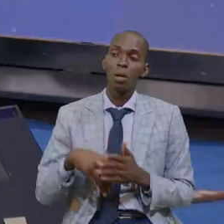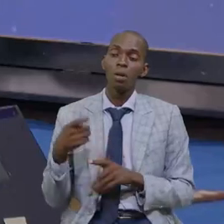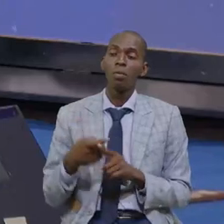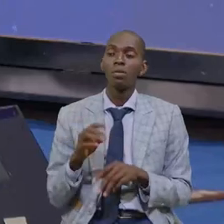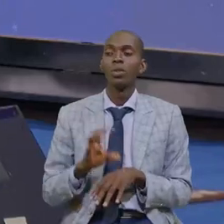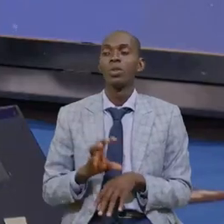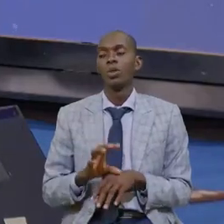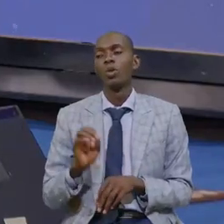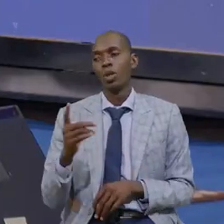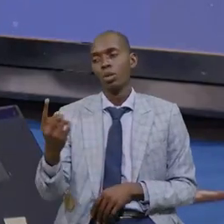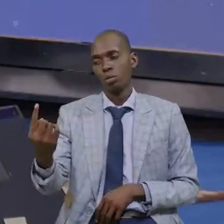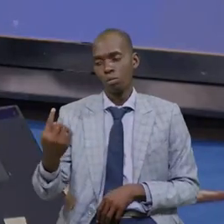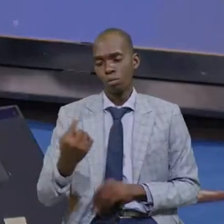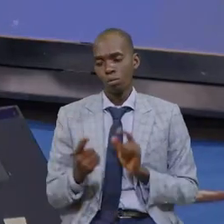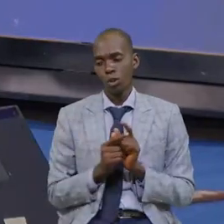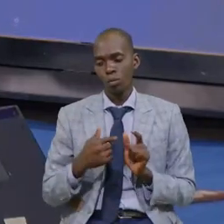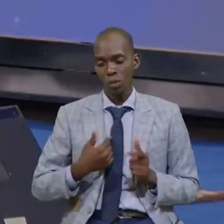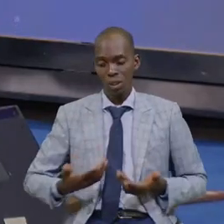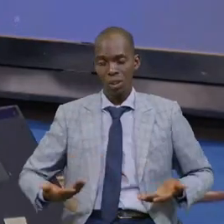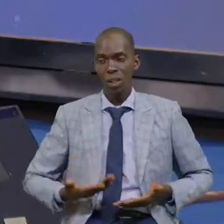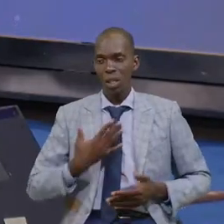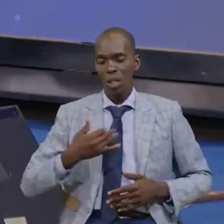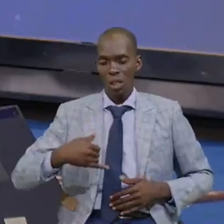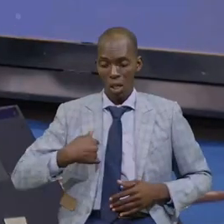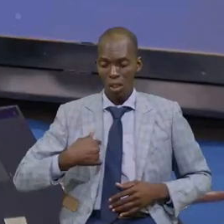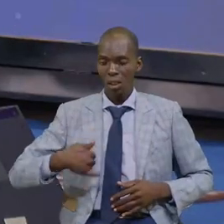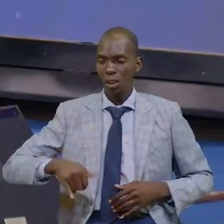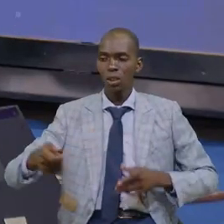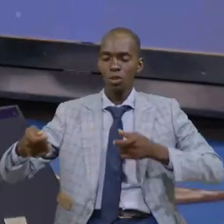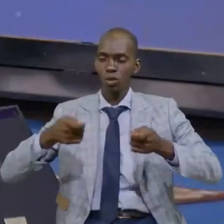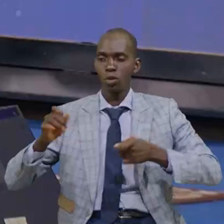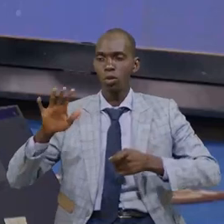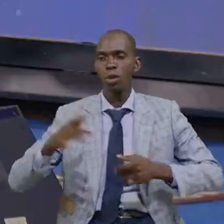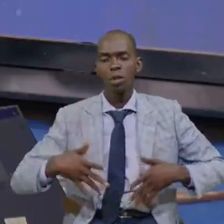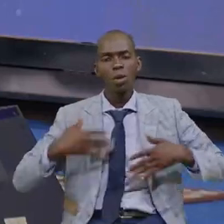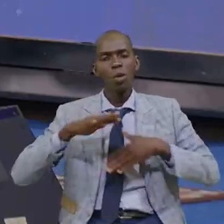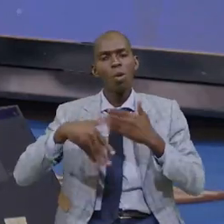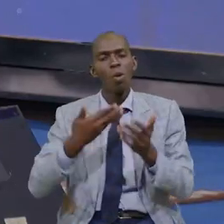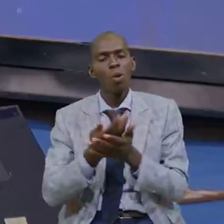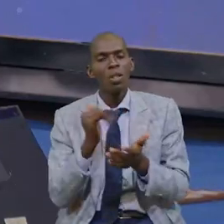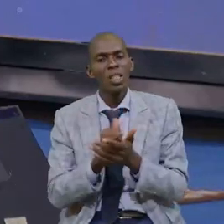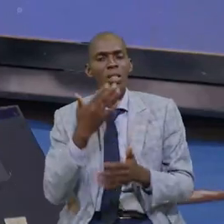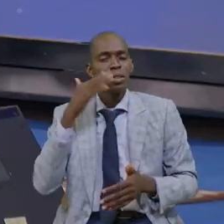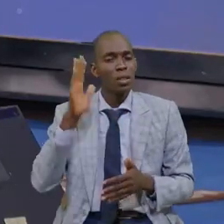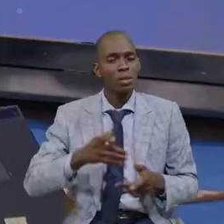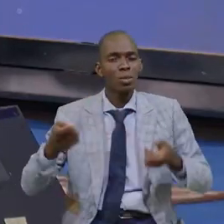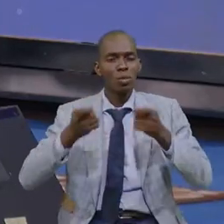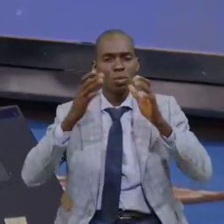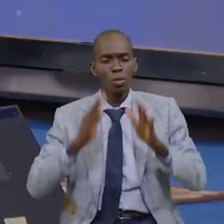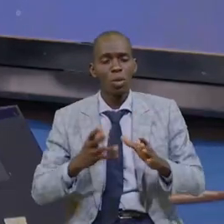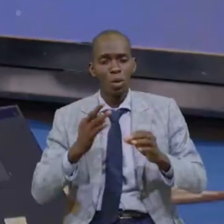sors de l'église, maintenant viens vers moi ici. Je contrôle toujours ta vie. Tous ces